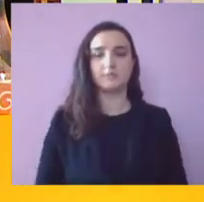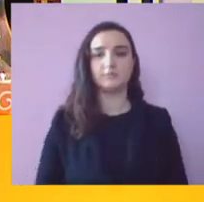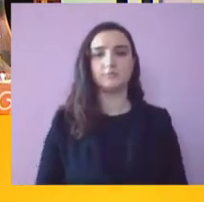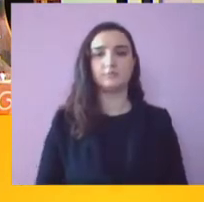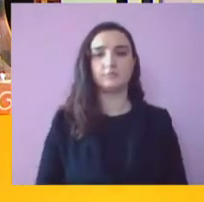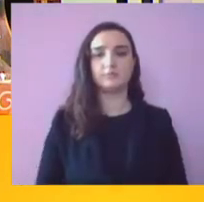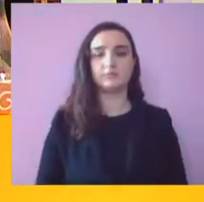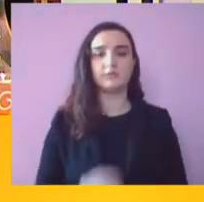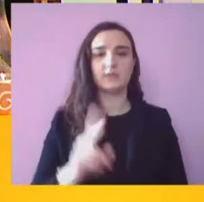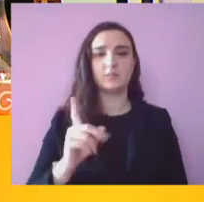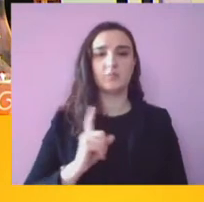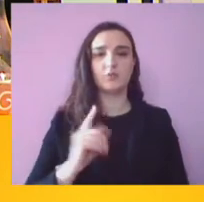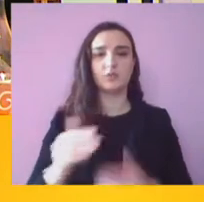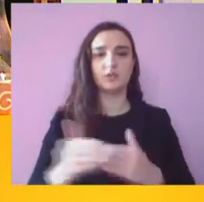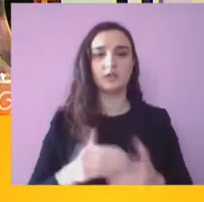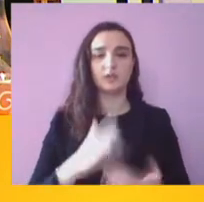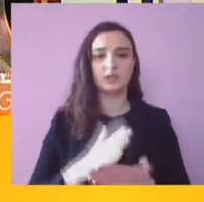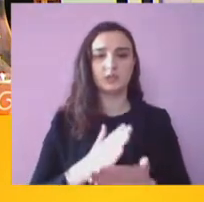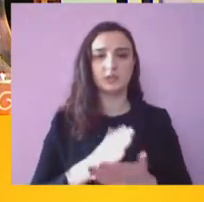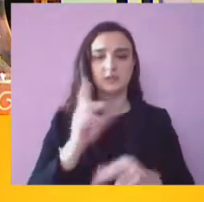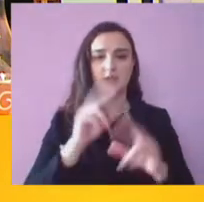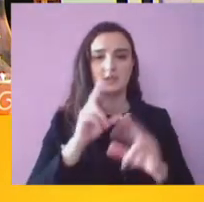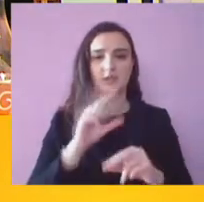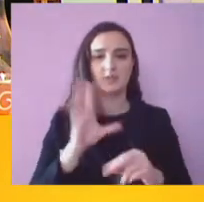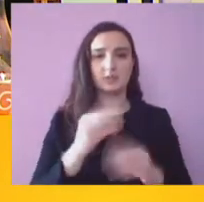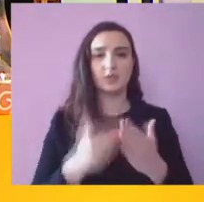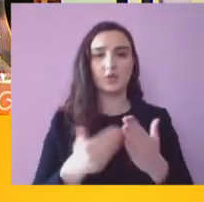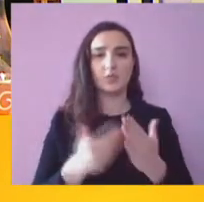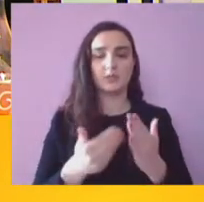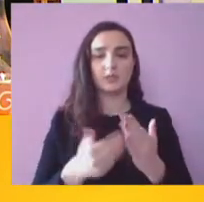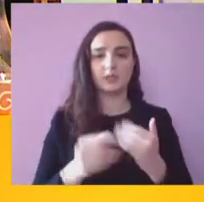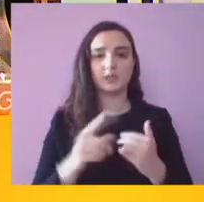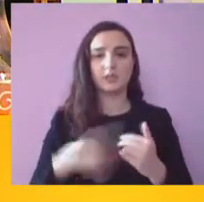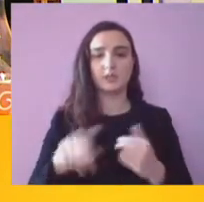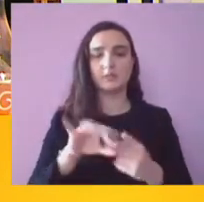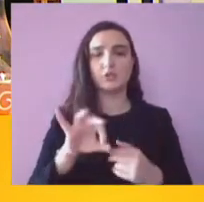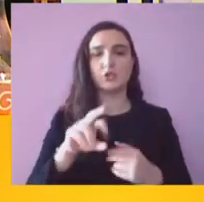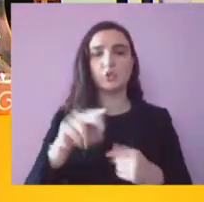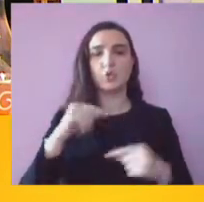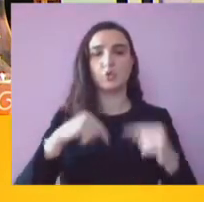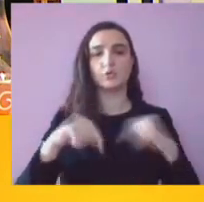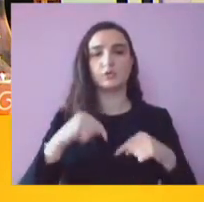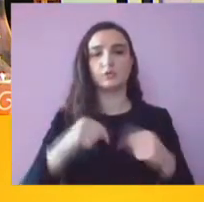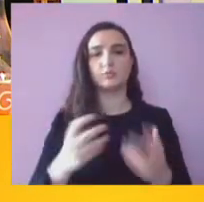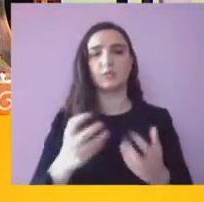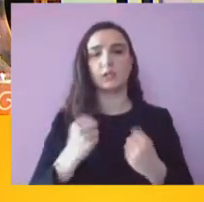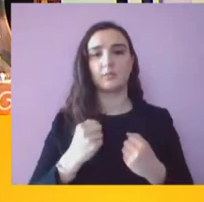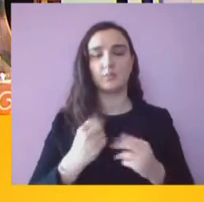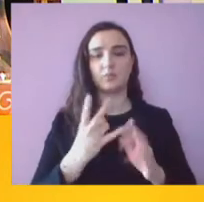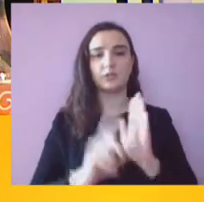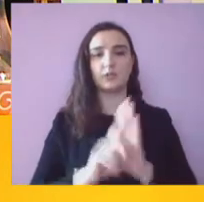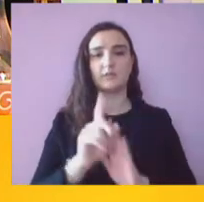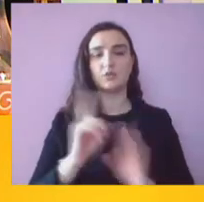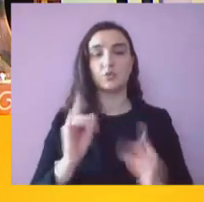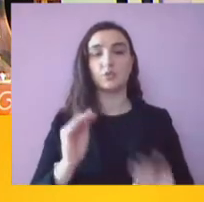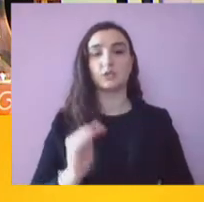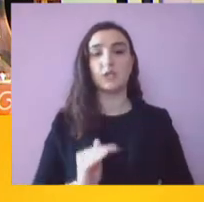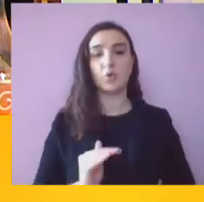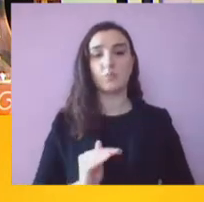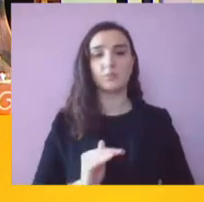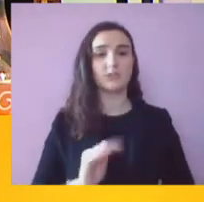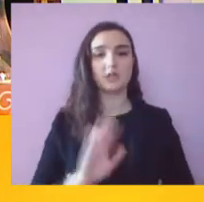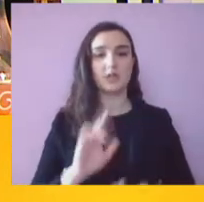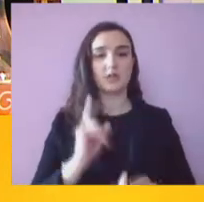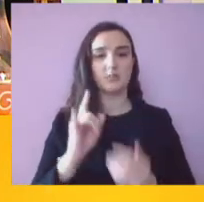მომლოდინე რეჟიმში ითვალისწინებენ რეკომენდაციებს, იოდით უზრუნველყოფა უნდა დავიწყოთ ნაყოფის და არა ბავშვის, ჯერ